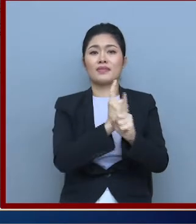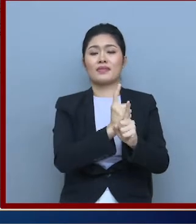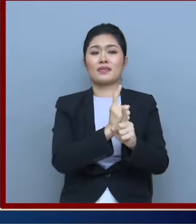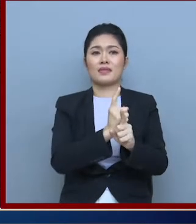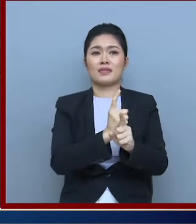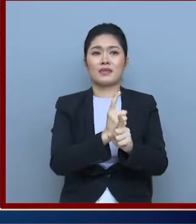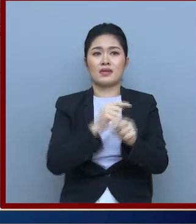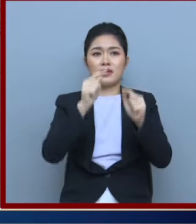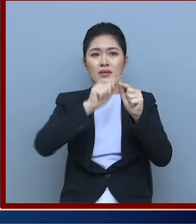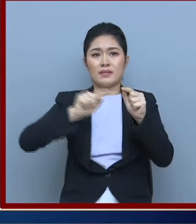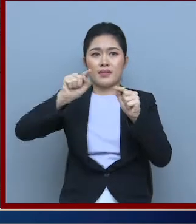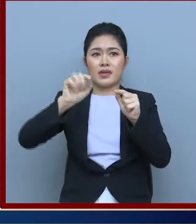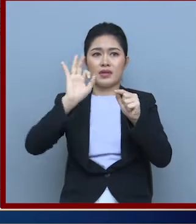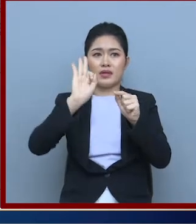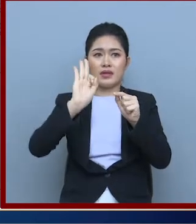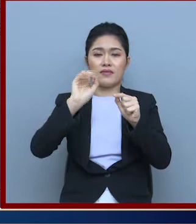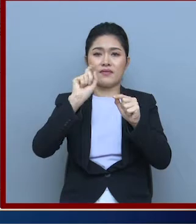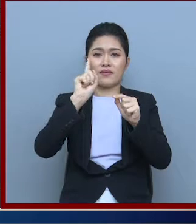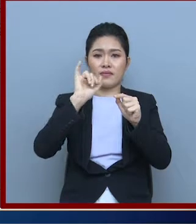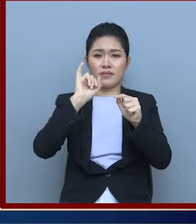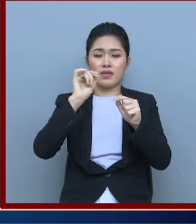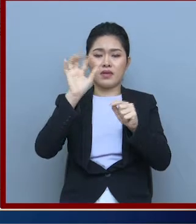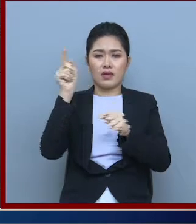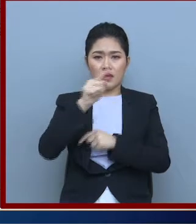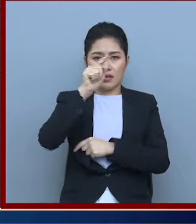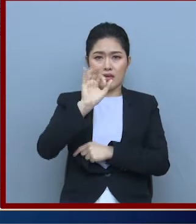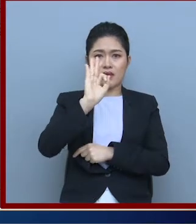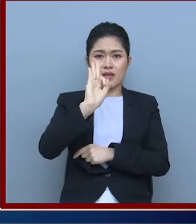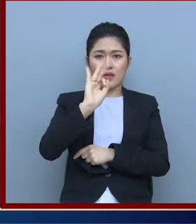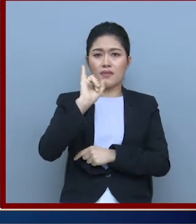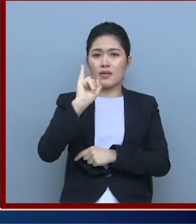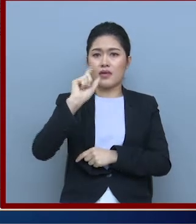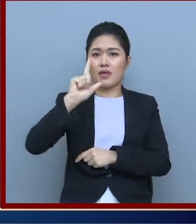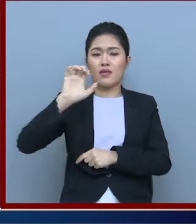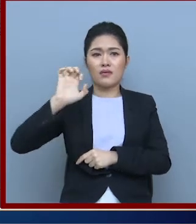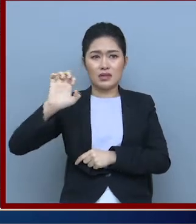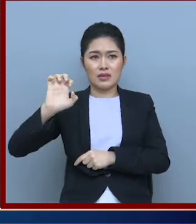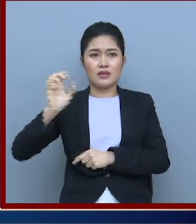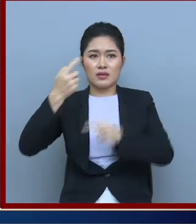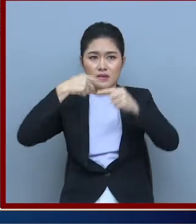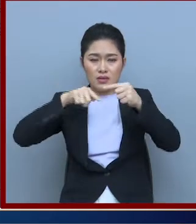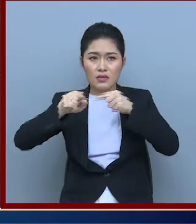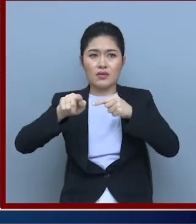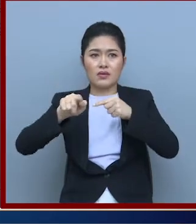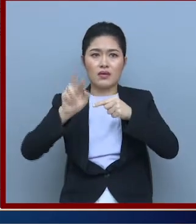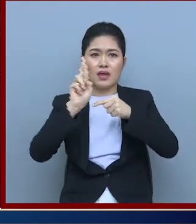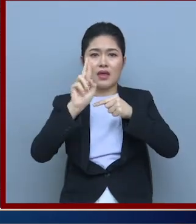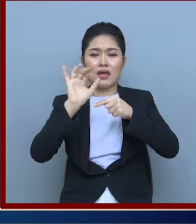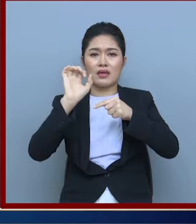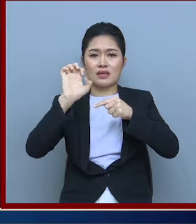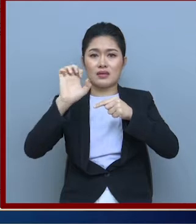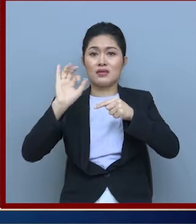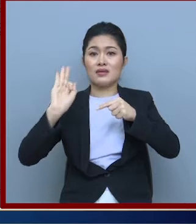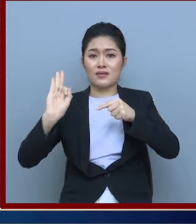ไปที่ไฟล์นะครับแล้วก็ไปที่ reference นะครับกดเข้าไปเลย